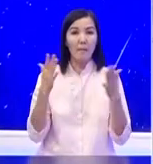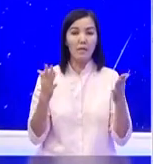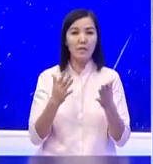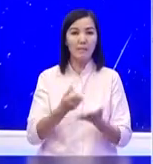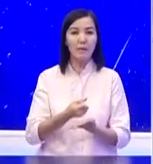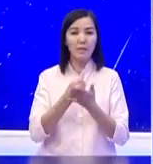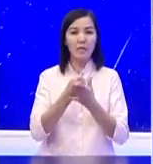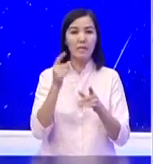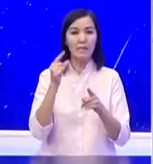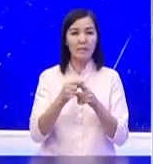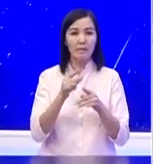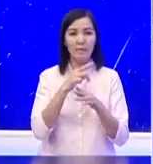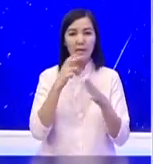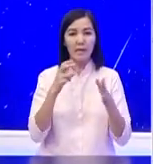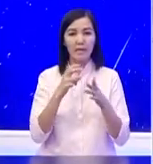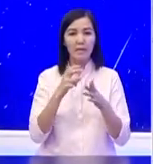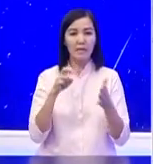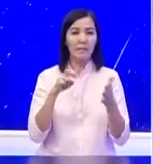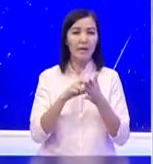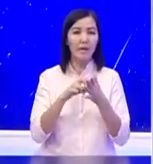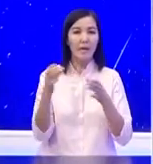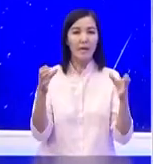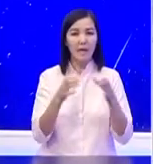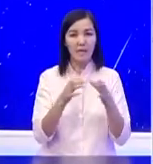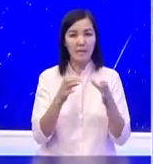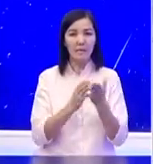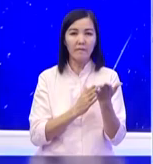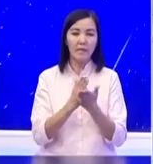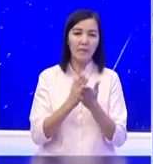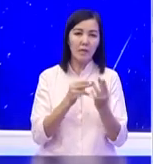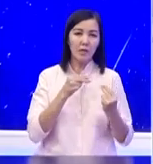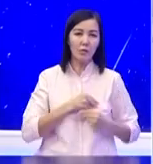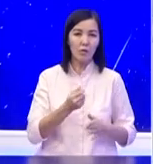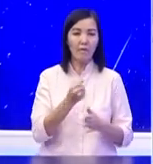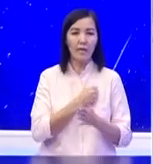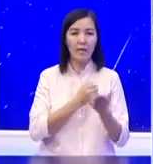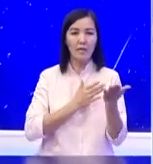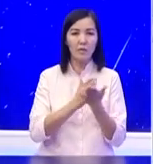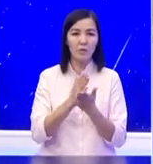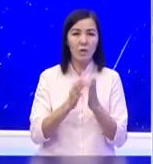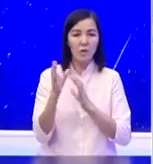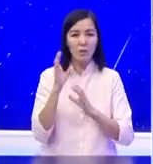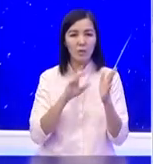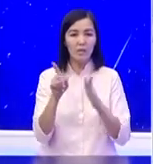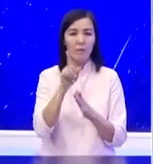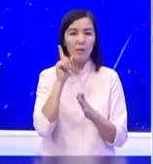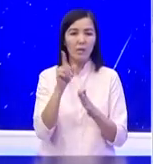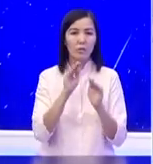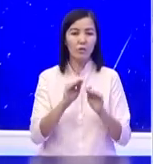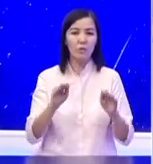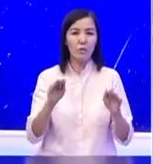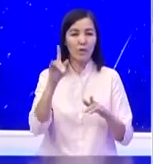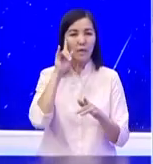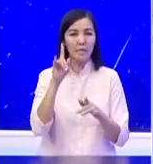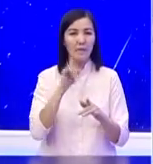поддержки и многочисленные производственные коллективы, ветераны труда, военнослужащие, студенческая молодежь и школьники Казахстана. «Вместе со